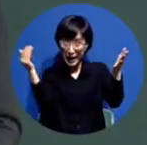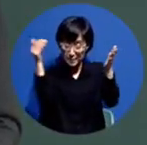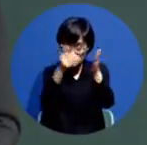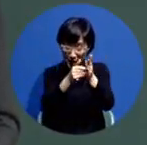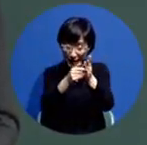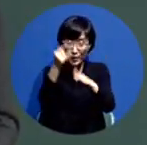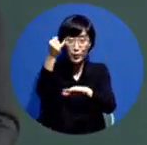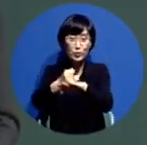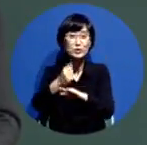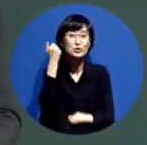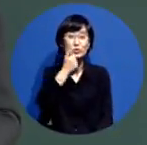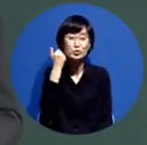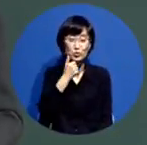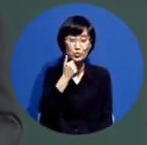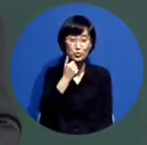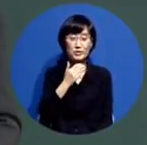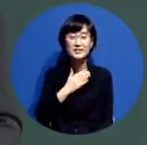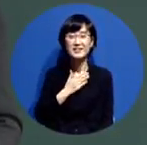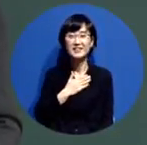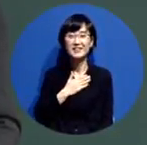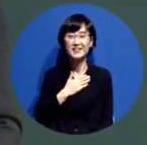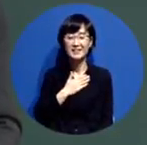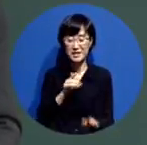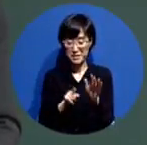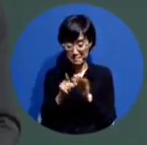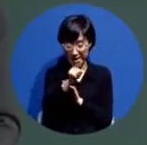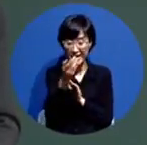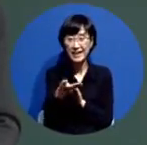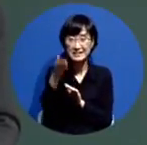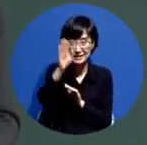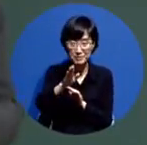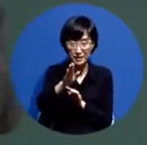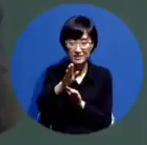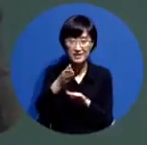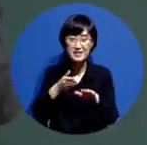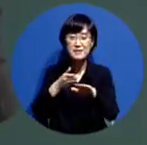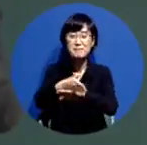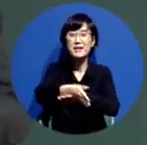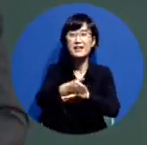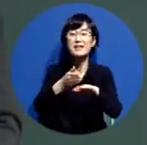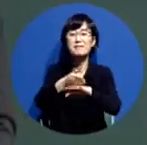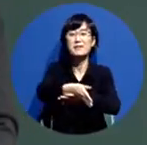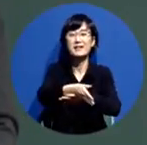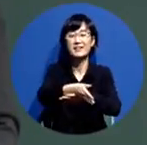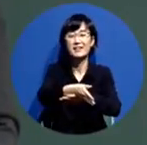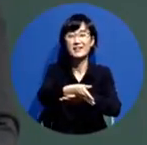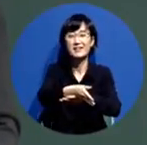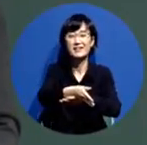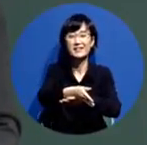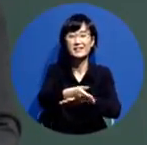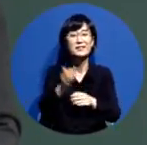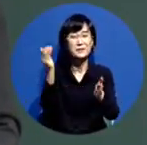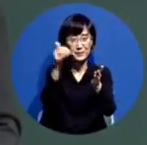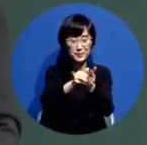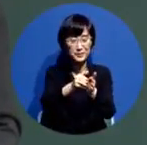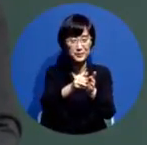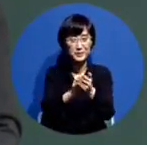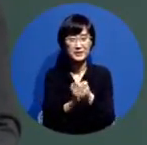那么谁最后才到的呢? 당연히 제가 늦게 도착했습니다. 当然是我了. 저는 두 번 쉬다가 올라왔습니다.